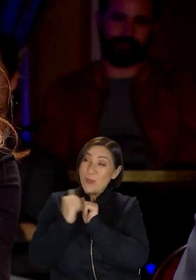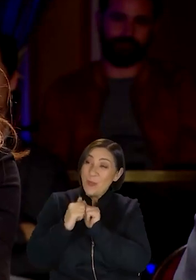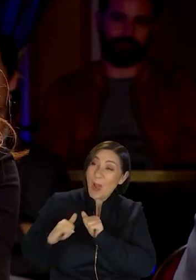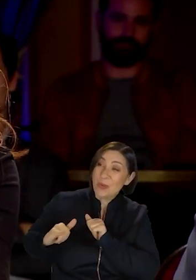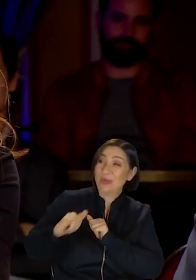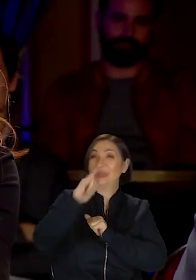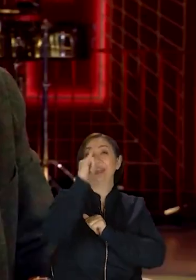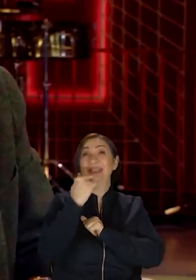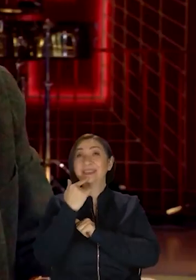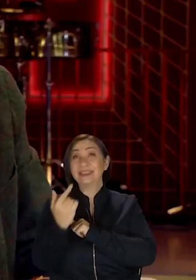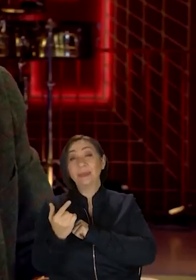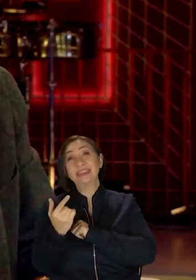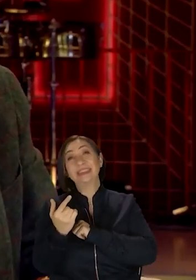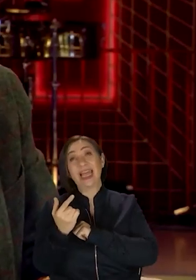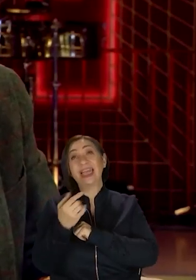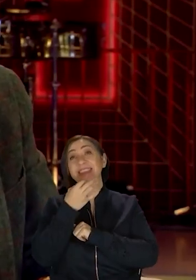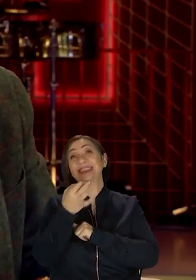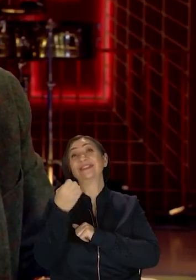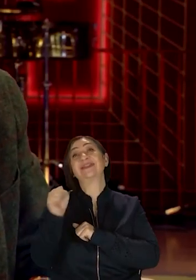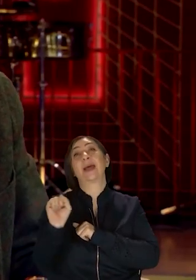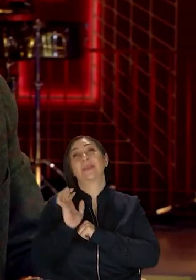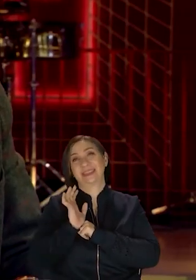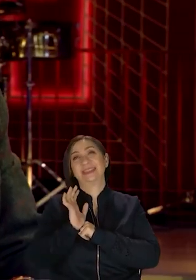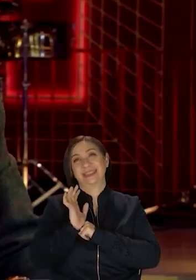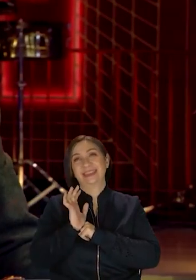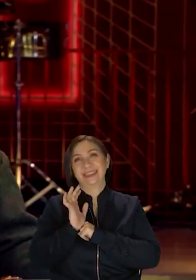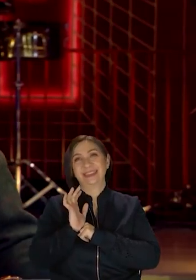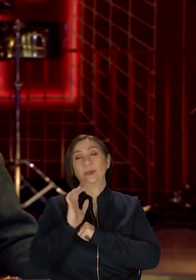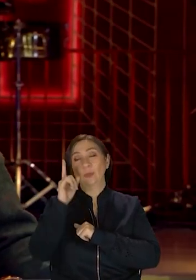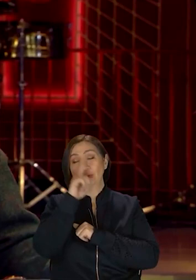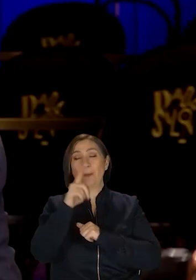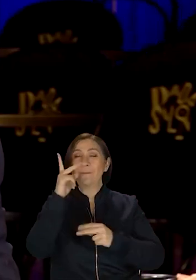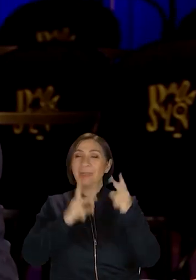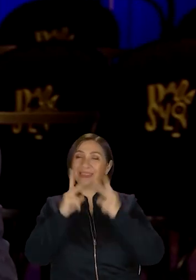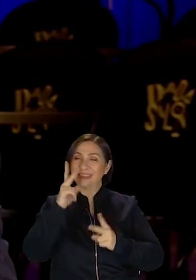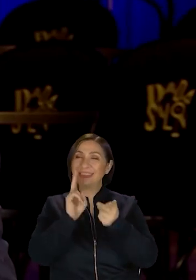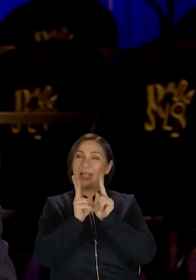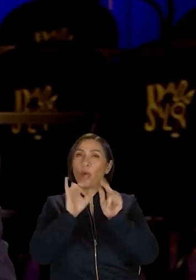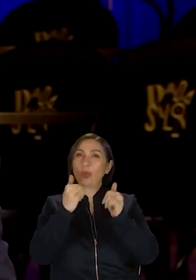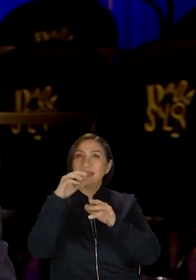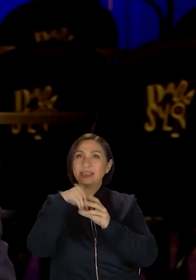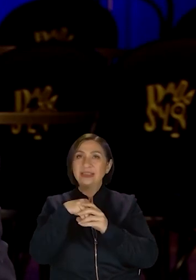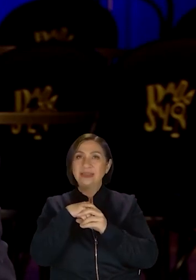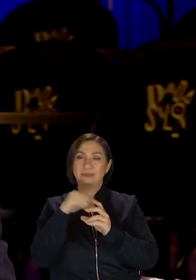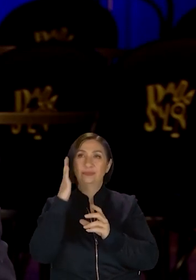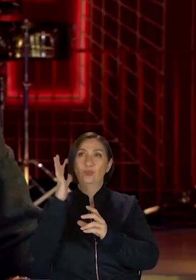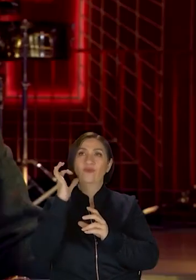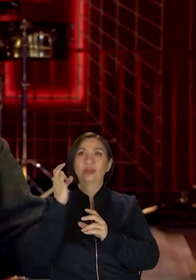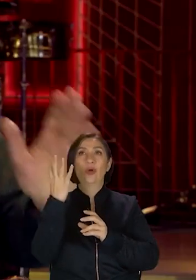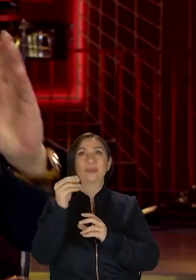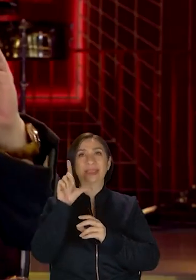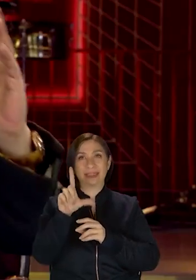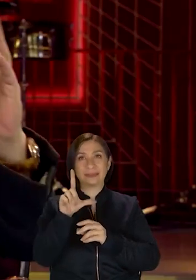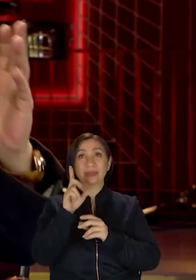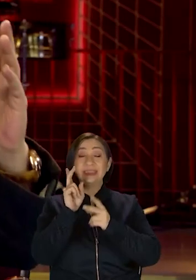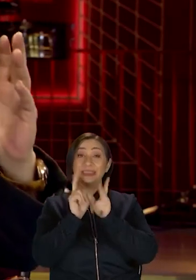mı demesine tabii ki... Müsaade etmez. Müsaade evet. Etmez. Dolayısıyla bazı oyunlar içinde şey aranır, çünkü tiyatro hakikaten